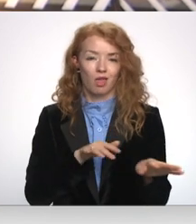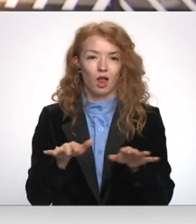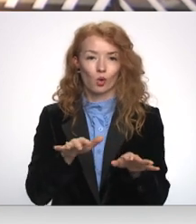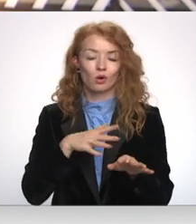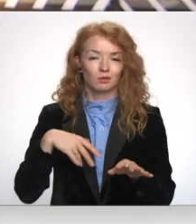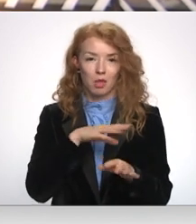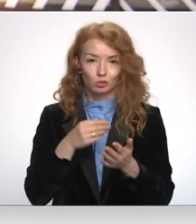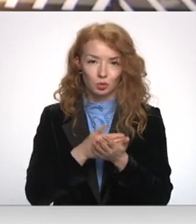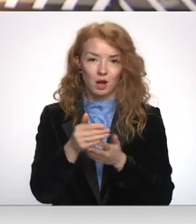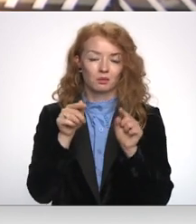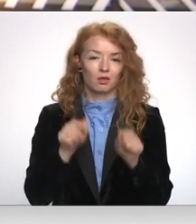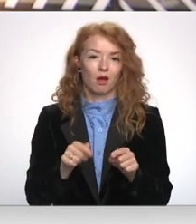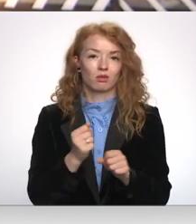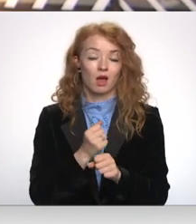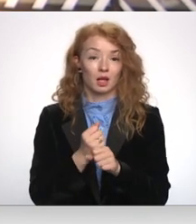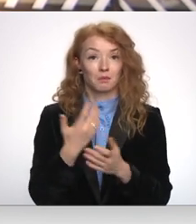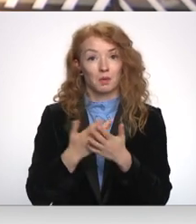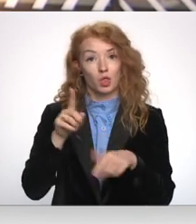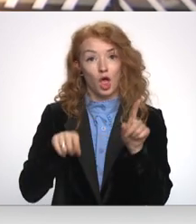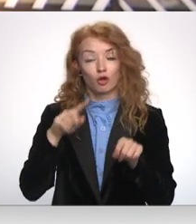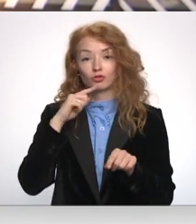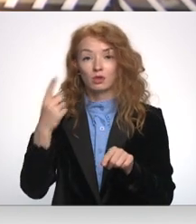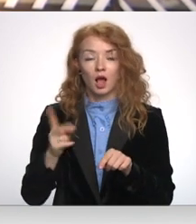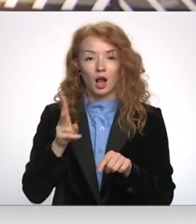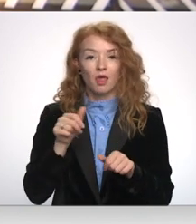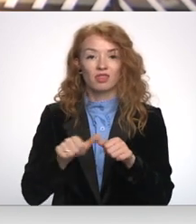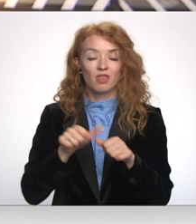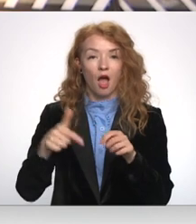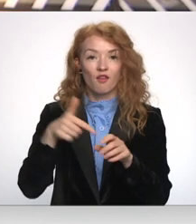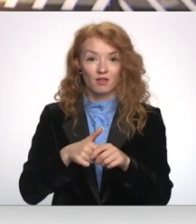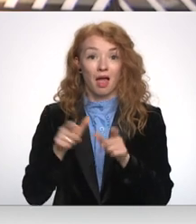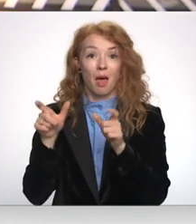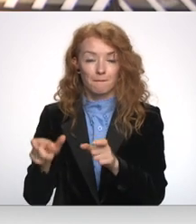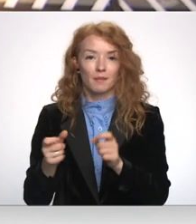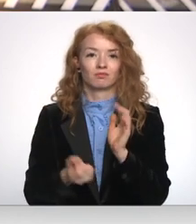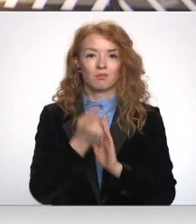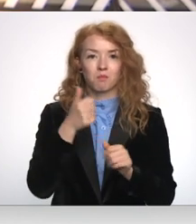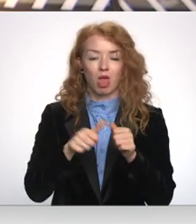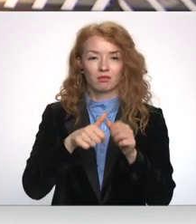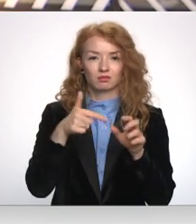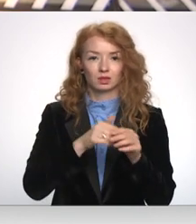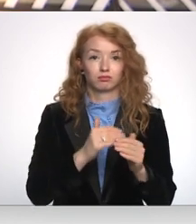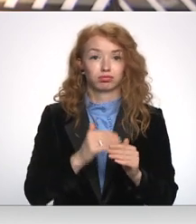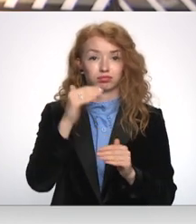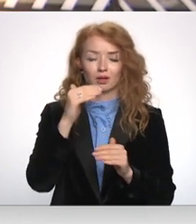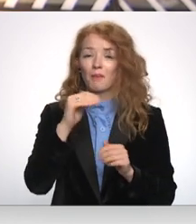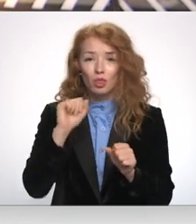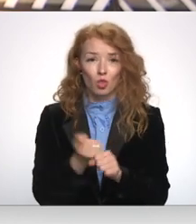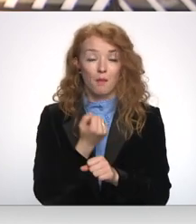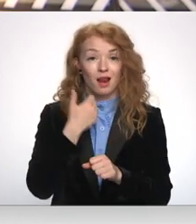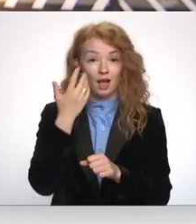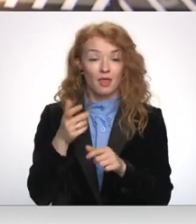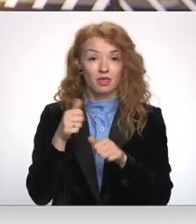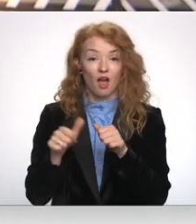darīt. Daži cilvēki saka, ka, piemēram, naftas aizliegums ir palielinājis naftas cenu. Bet apskatiet cenu grafiku. Kopš mēs pieņēmām